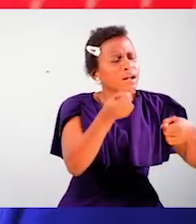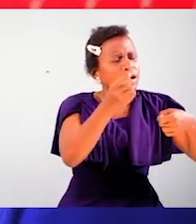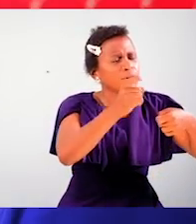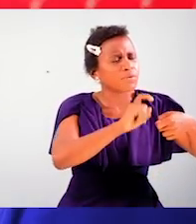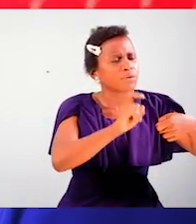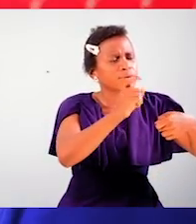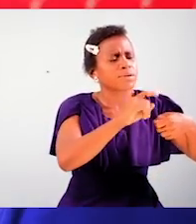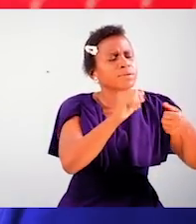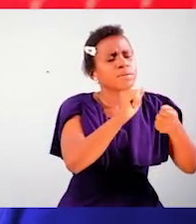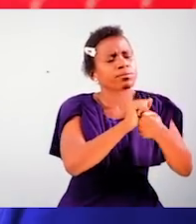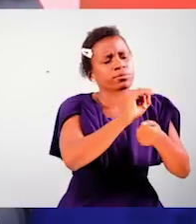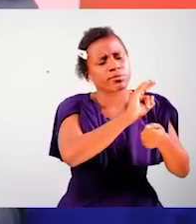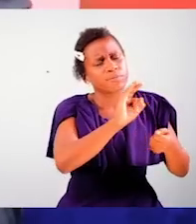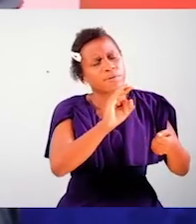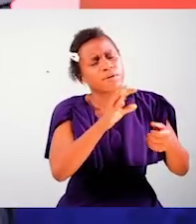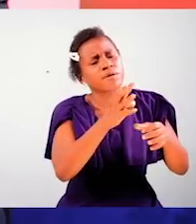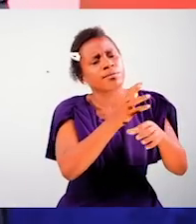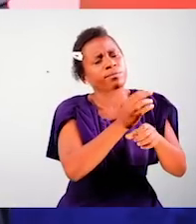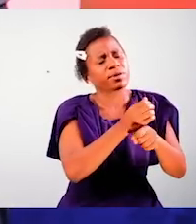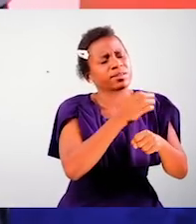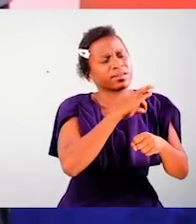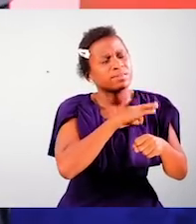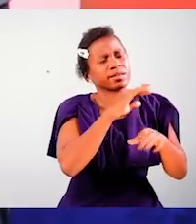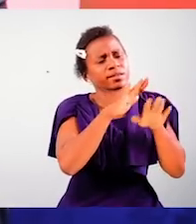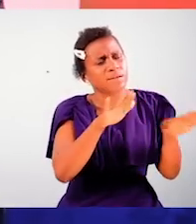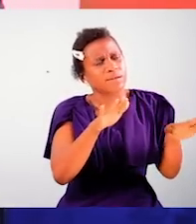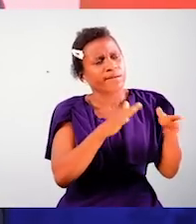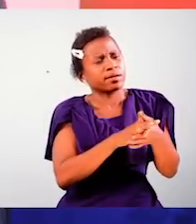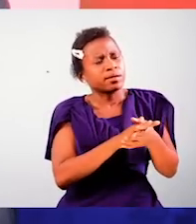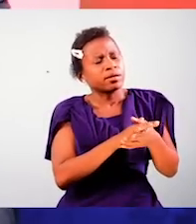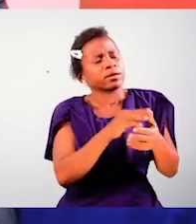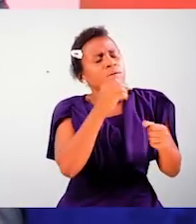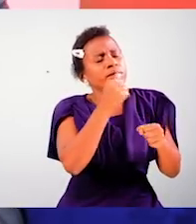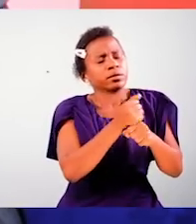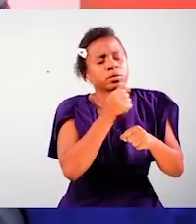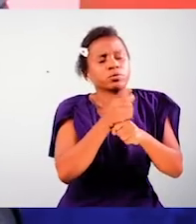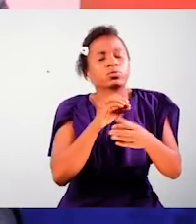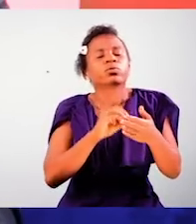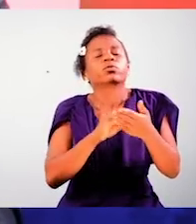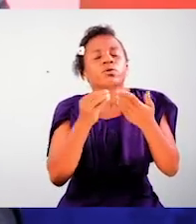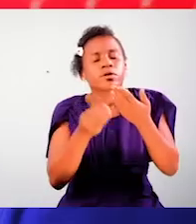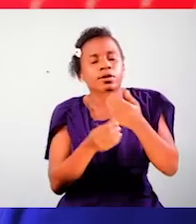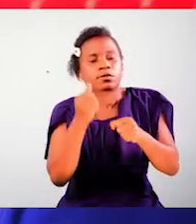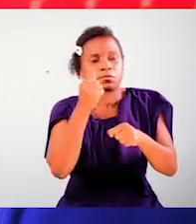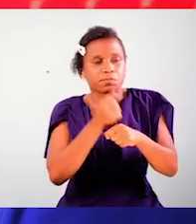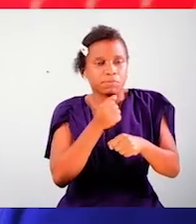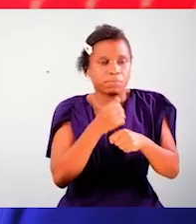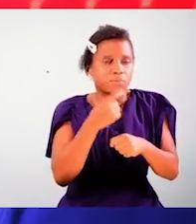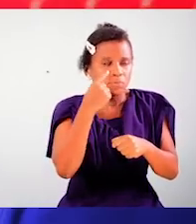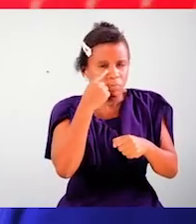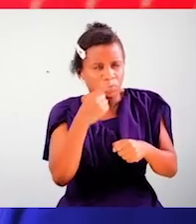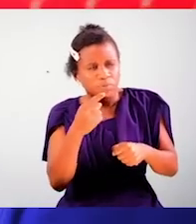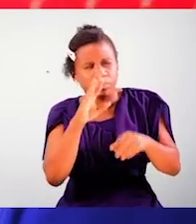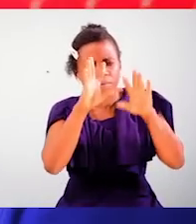tume ili huyu mtu aondoke kazini? Nini kifanyike kwa ujumla? Tusiendelee kuona ripoti zikiainisha madudu